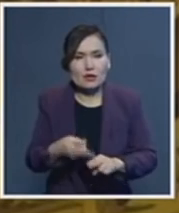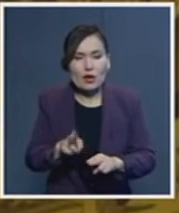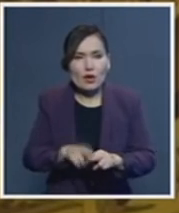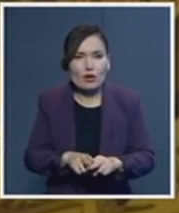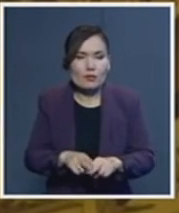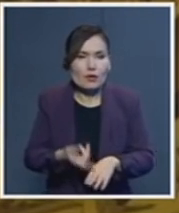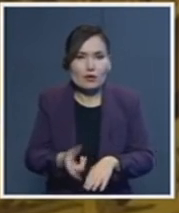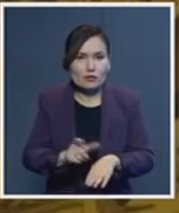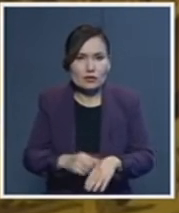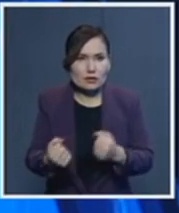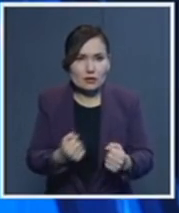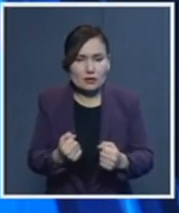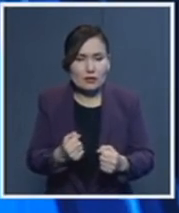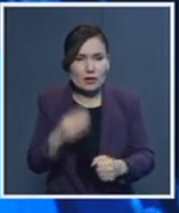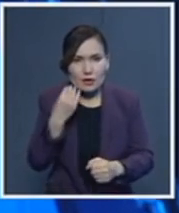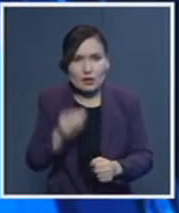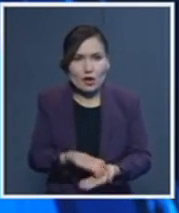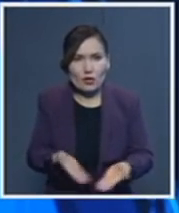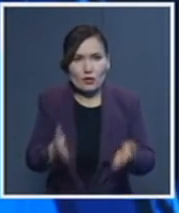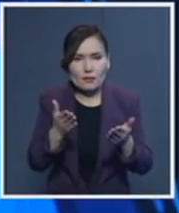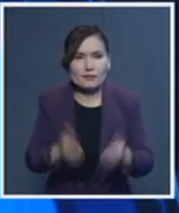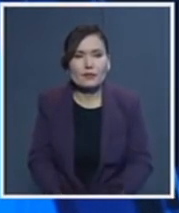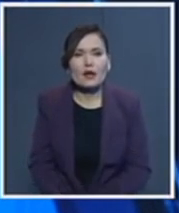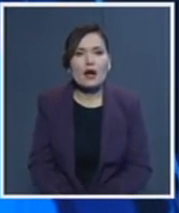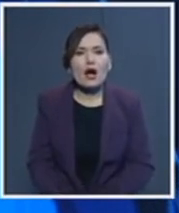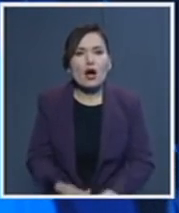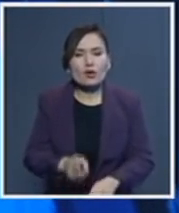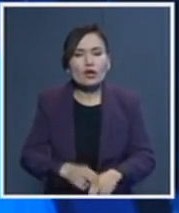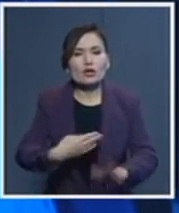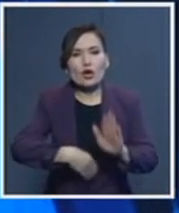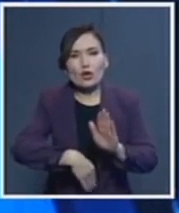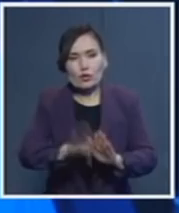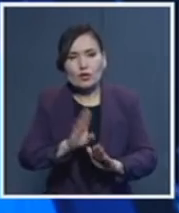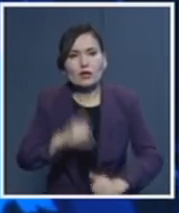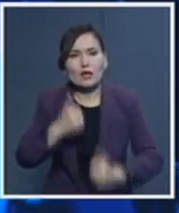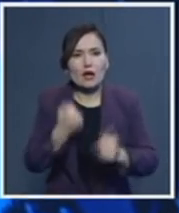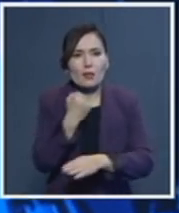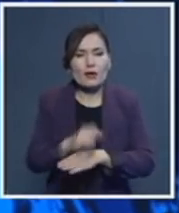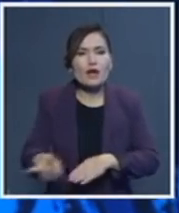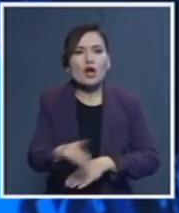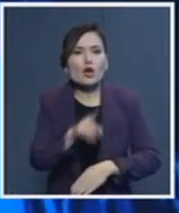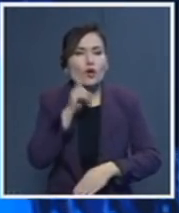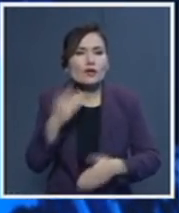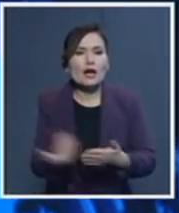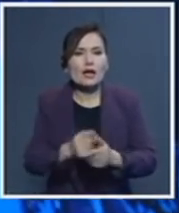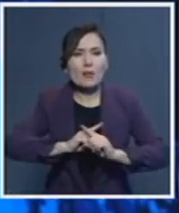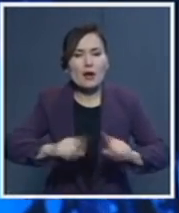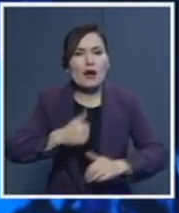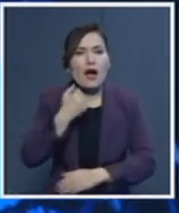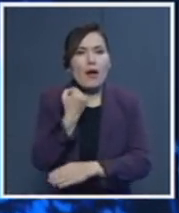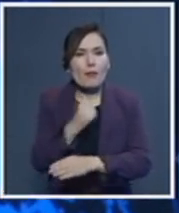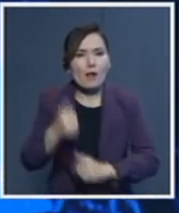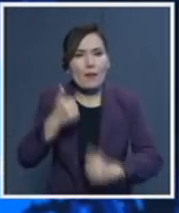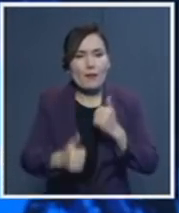қыш құмыраға жатқызылады. Жүзден жүйріктер жүлдегер атанды. Бүгін Нуринтех республикалық жастар инновациялық байқауының